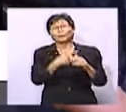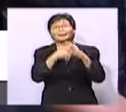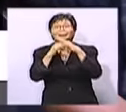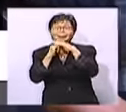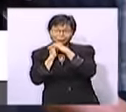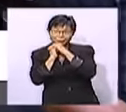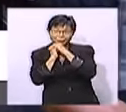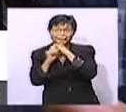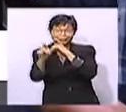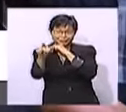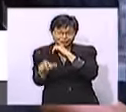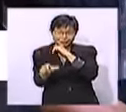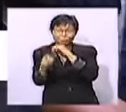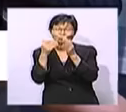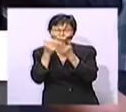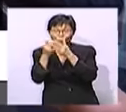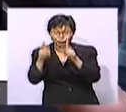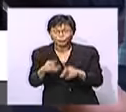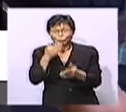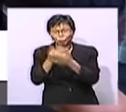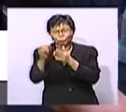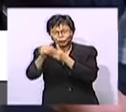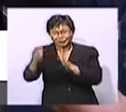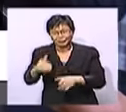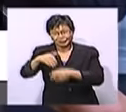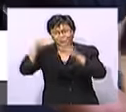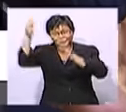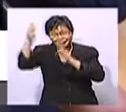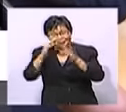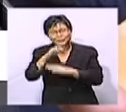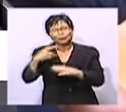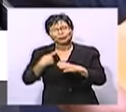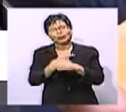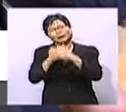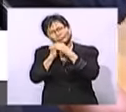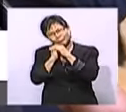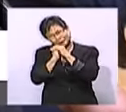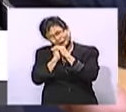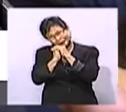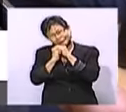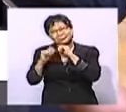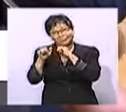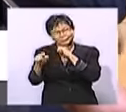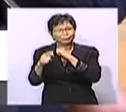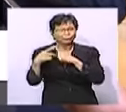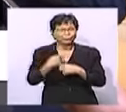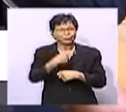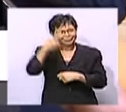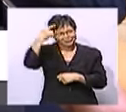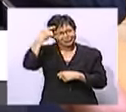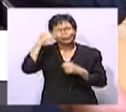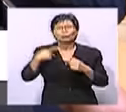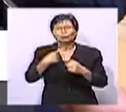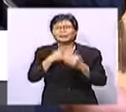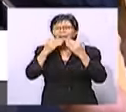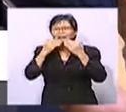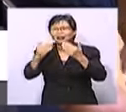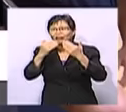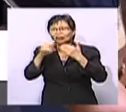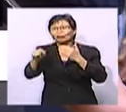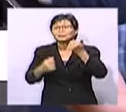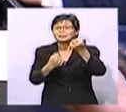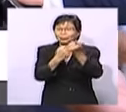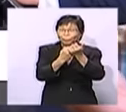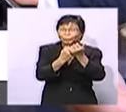as a good man and a good leader in the country, and we courtesy call for thanking him for the support of